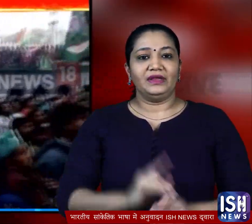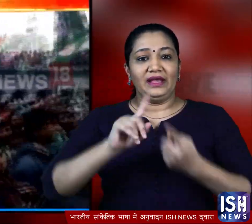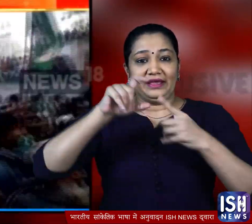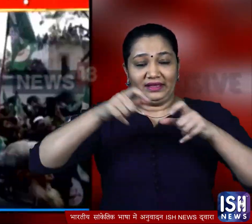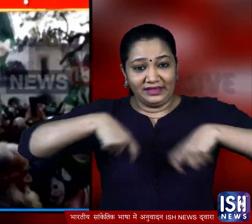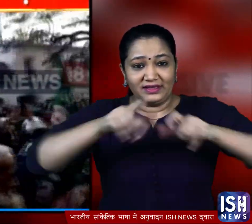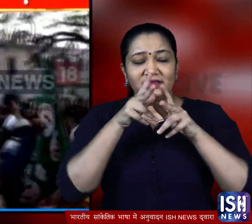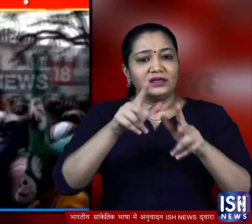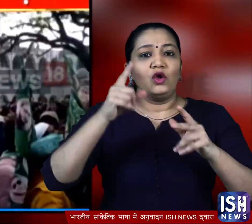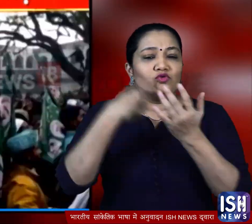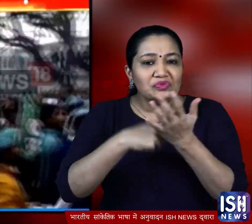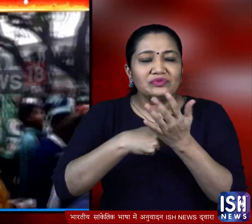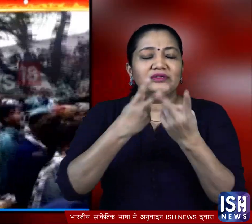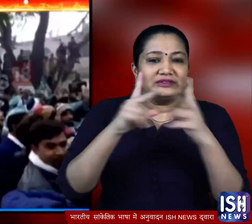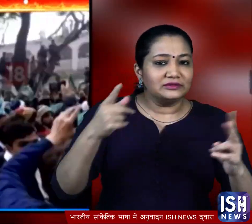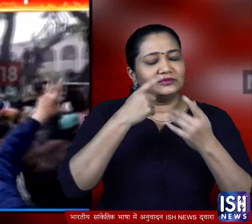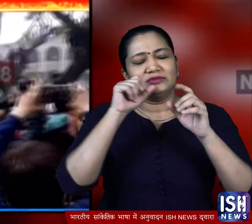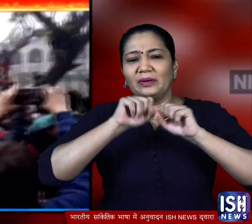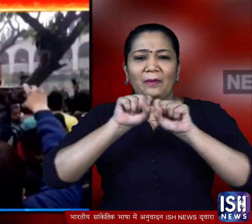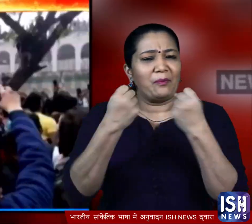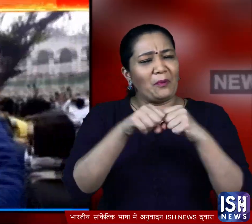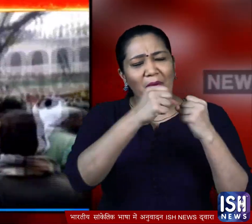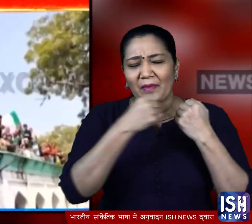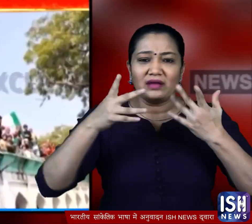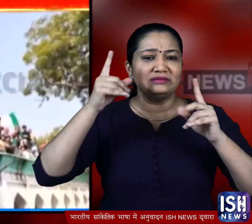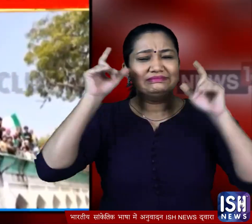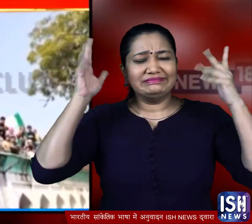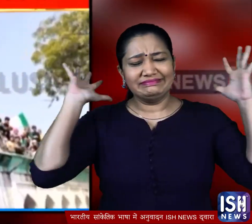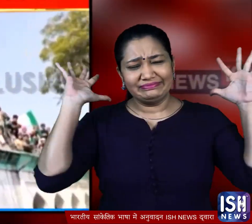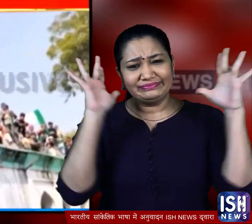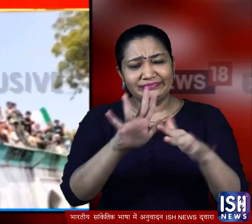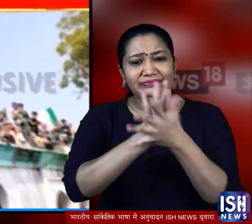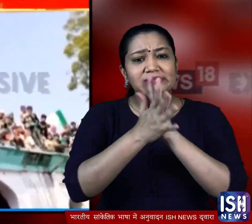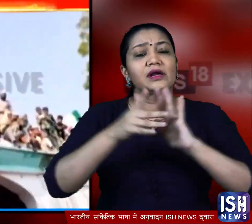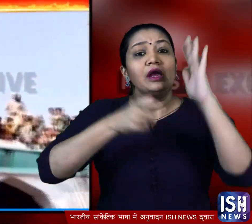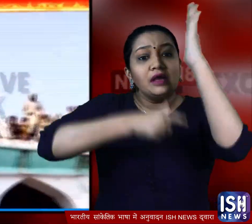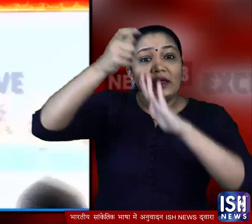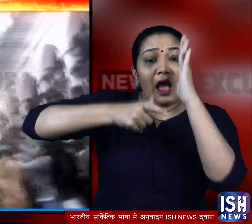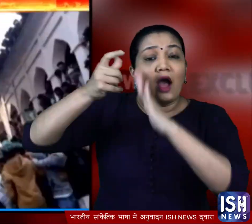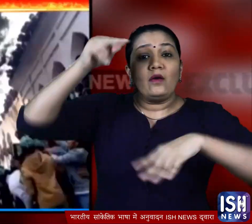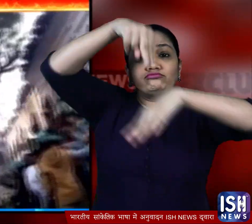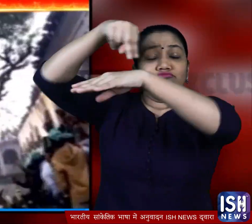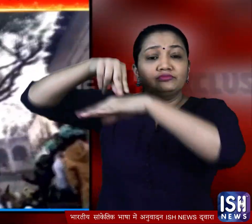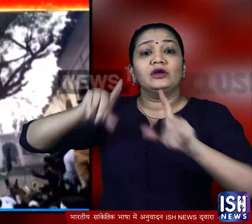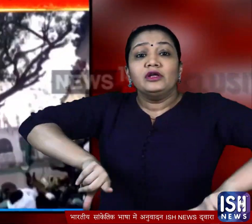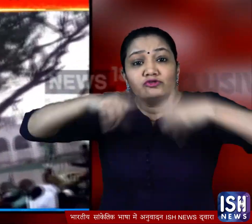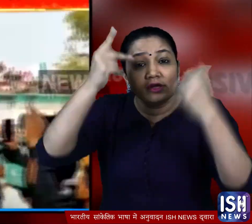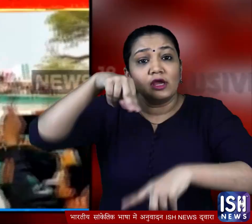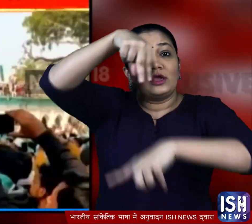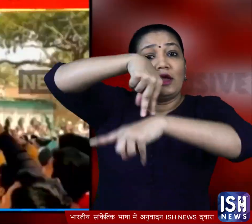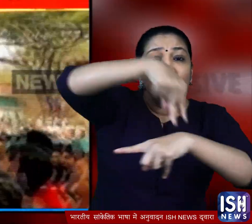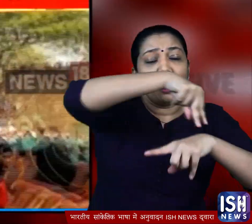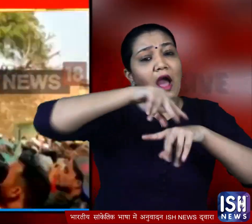चुनाव आयोग के नियमों को ताक पर रखकर वहां चारों तरफ लोग ही लोग दिखाई दिए। जिन्हें जगह नहीं मिली वो इमारतों की छतों और पेड़ों के ऊपर खड़े हो